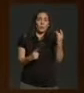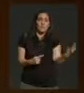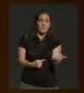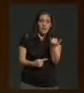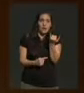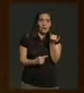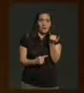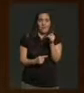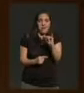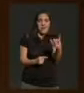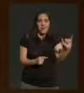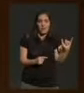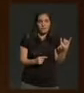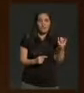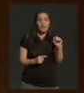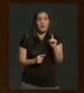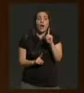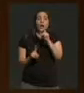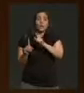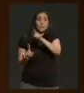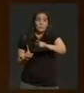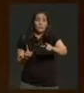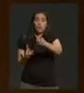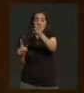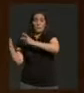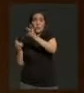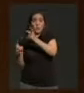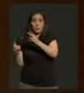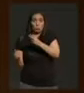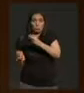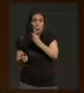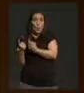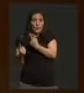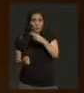dira, baina baita ere ekonomikoki posiblea zelako.